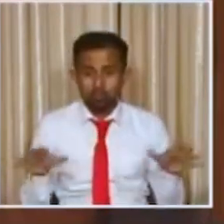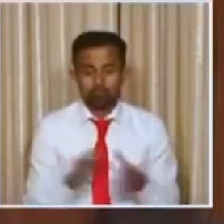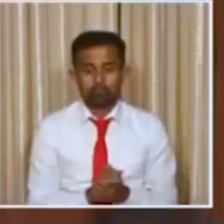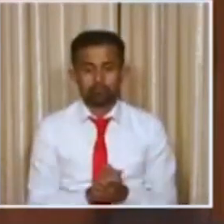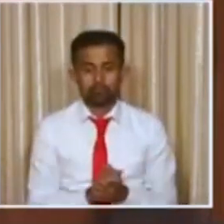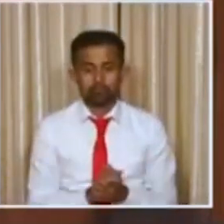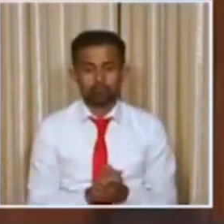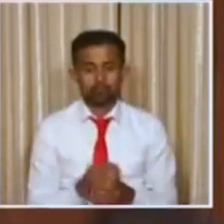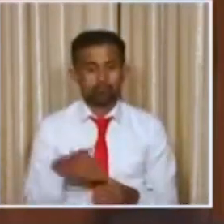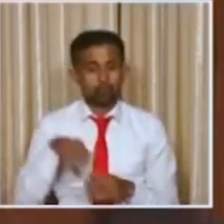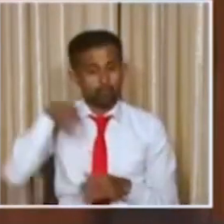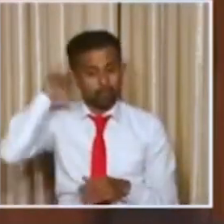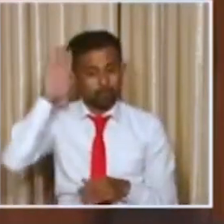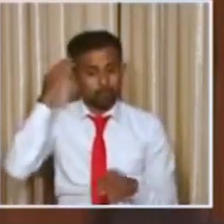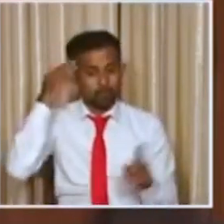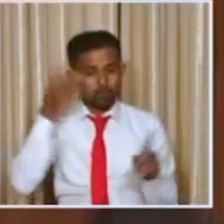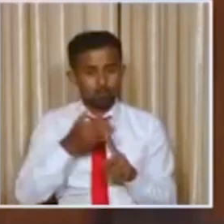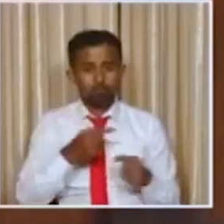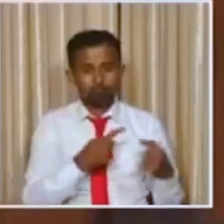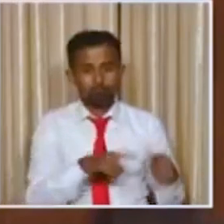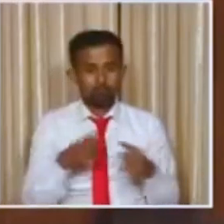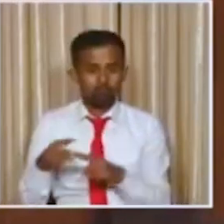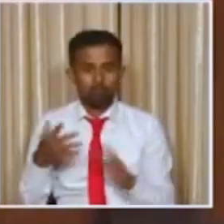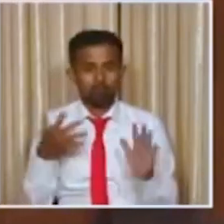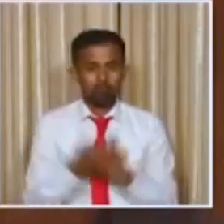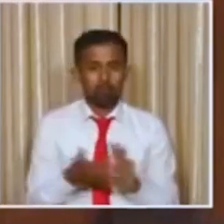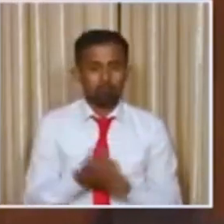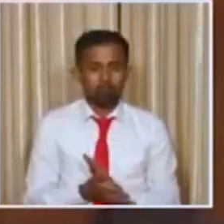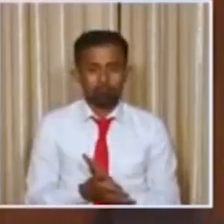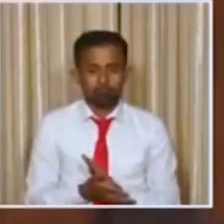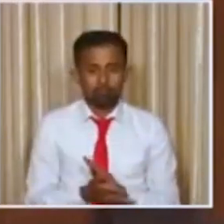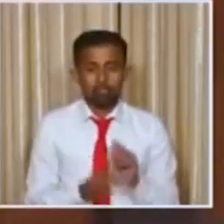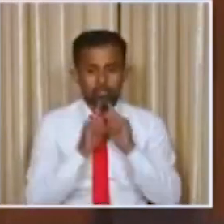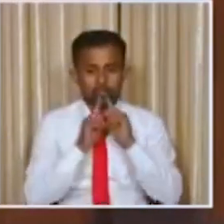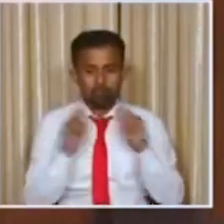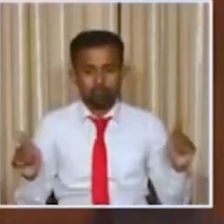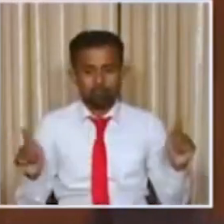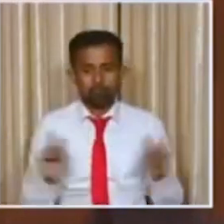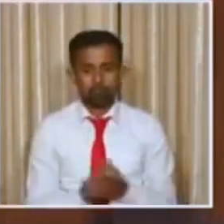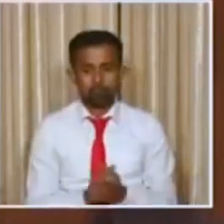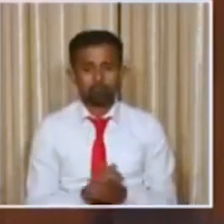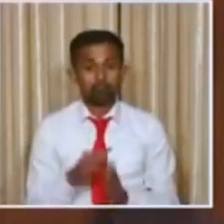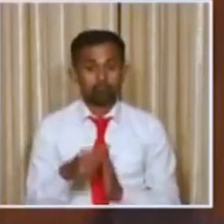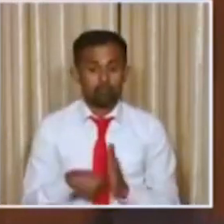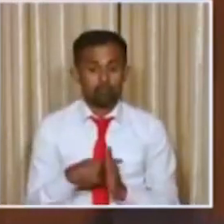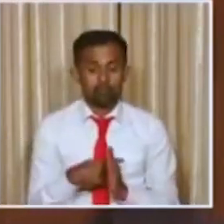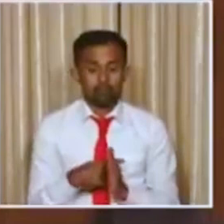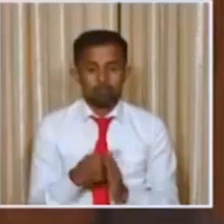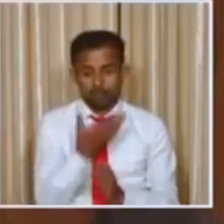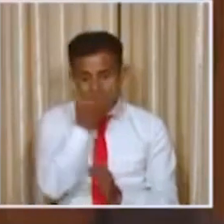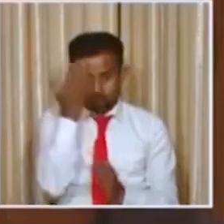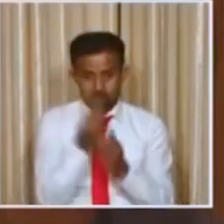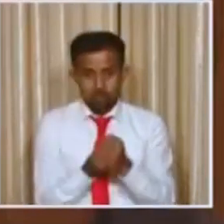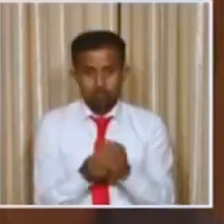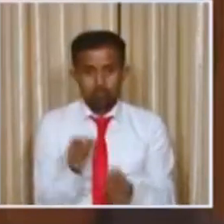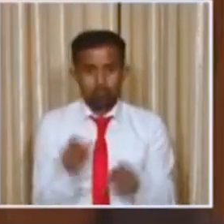சொல்லிக் கொண்டிருக்கிறார்கள். உண்மையிலே 75 முதல் எங்களுடைய நாட்டிலே இந்த நாட்டிலே தமிழ் மக்களுக்கான எங்களுடைய இந்த அரசியல் உரிமை